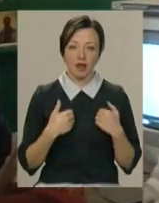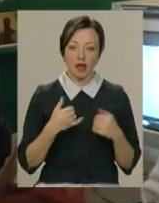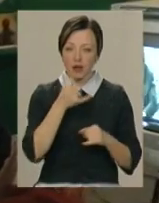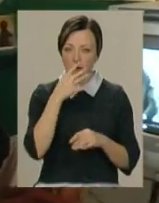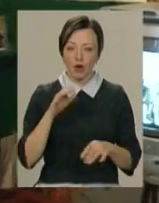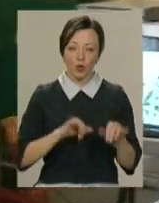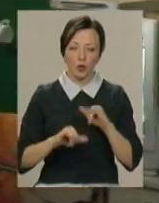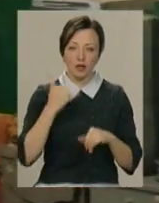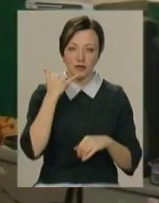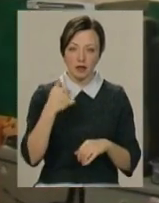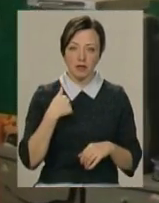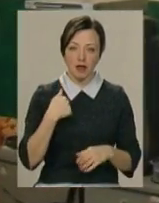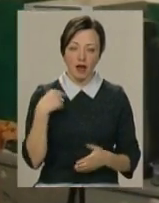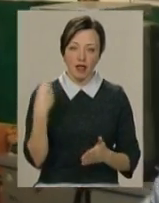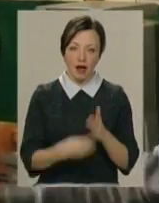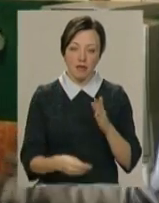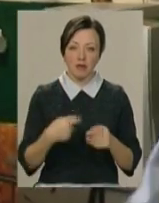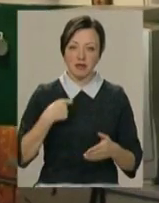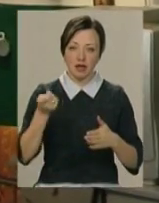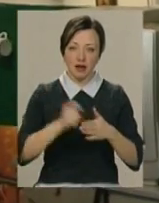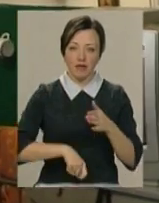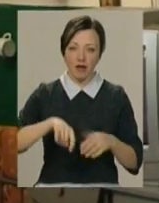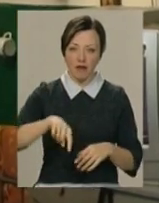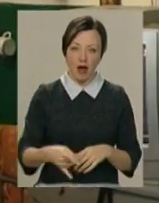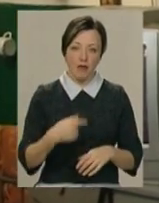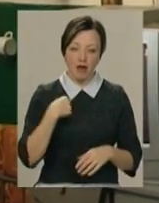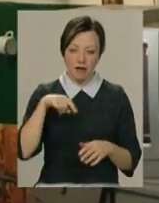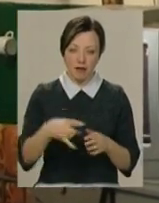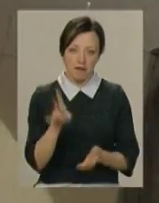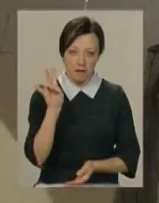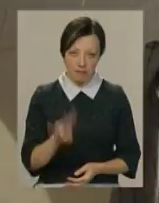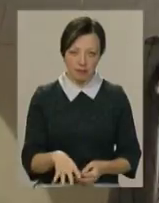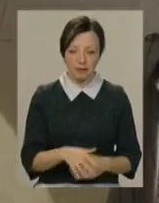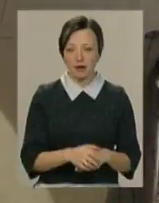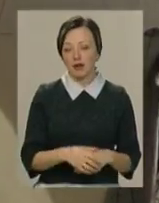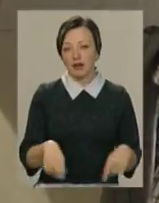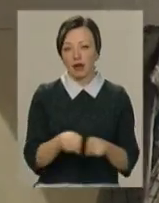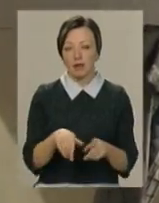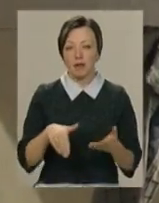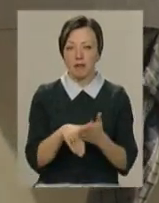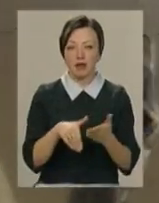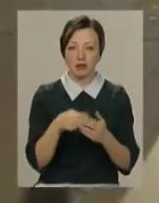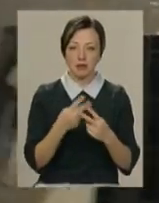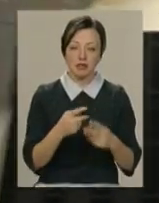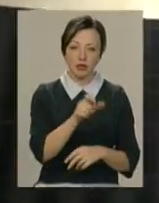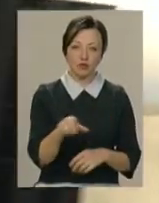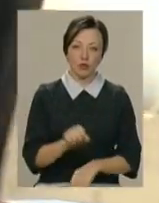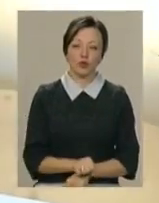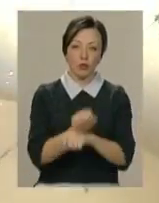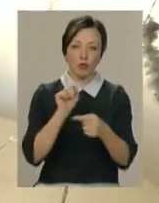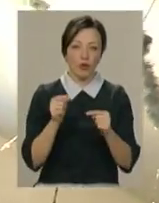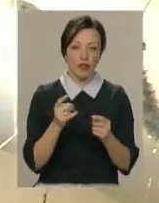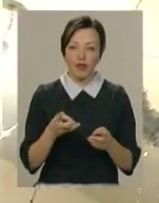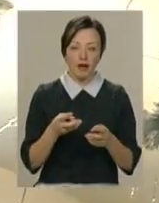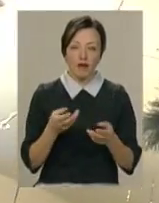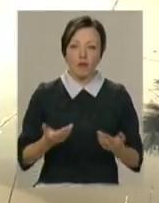нікуди дозвонитися. Мене гнобять тут, мене закривають в яму, я з ями не вилазю. Такими методами засуджені, кажуть, протестують проти